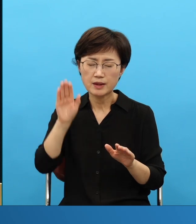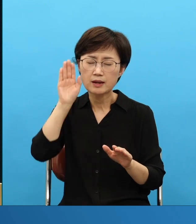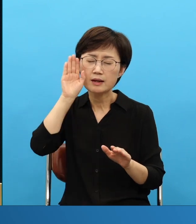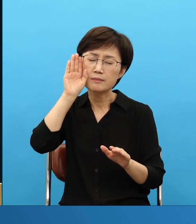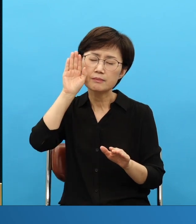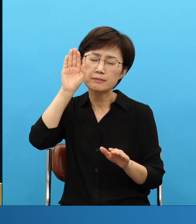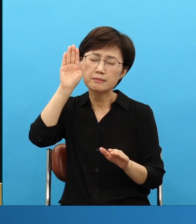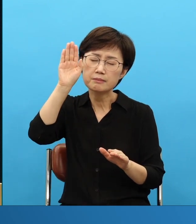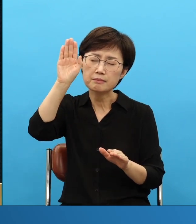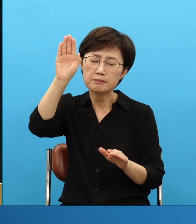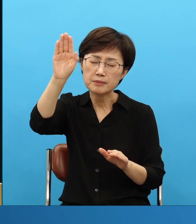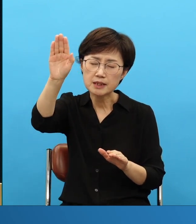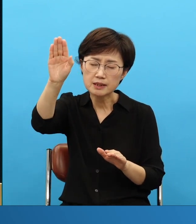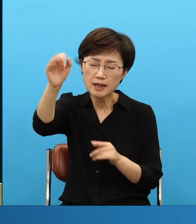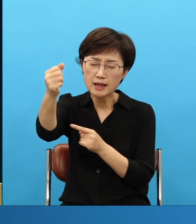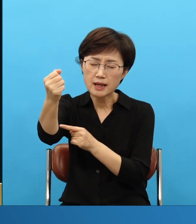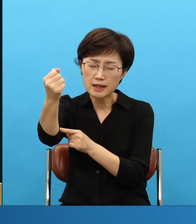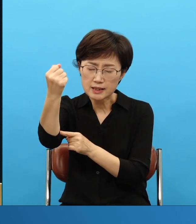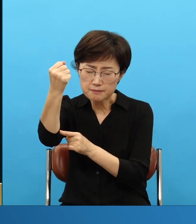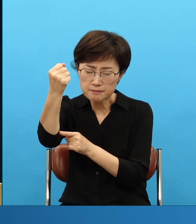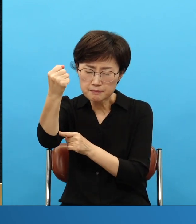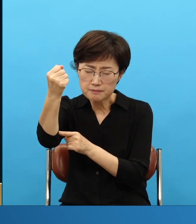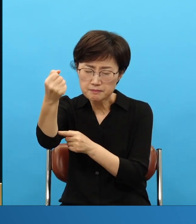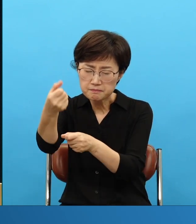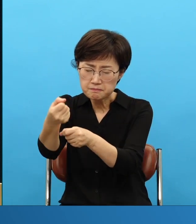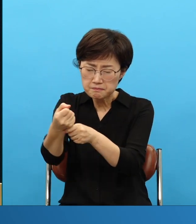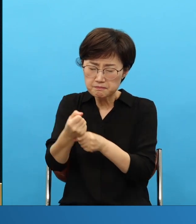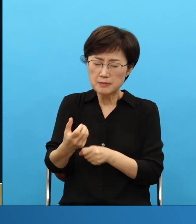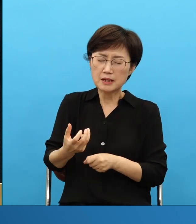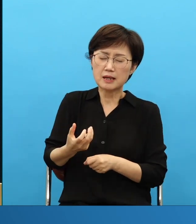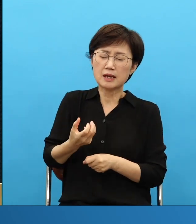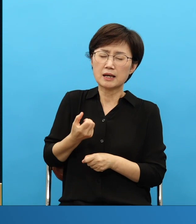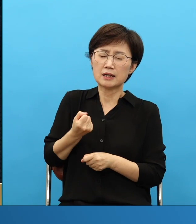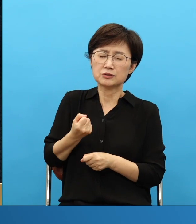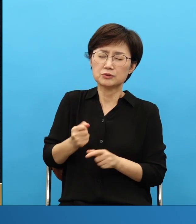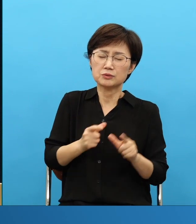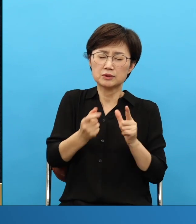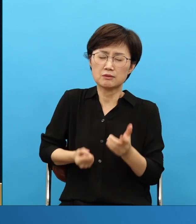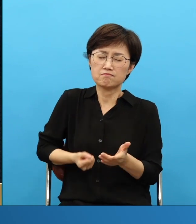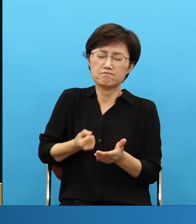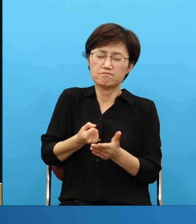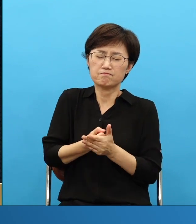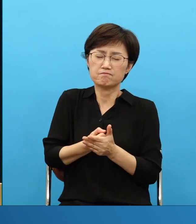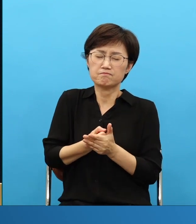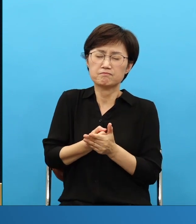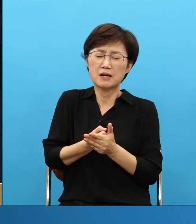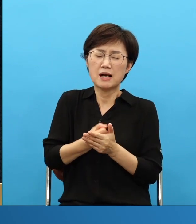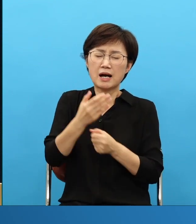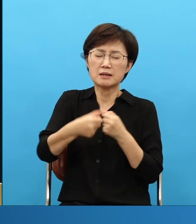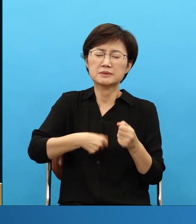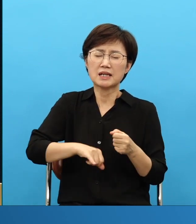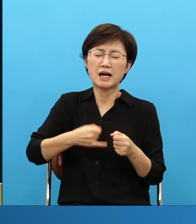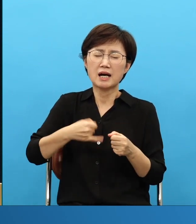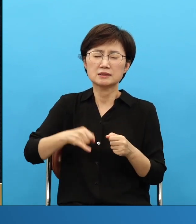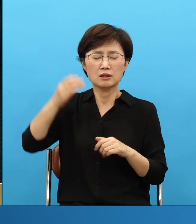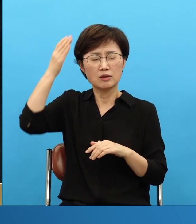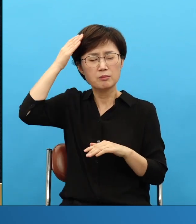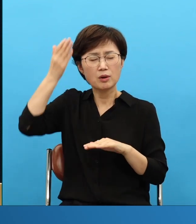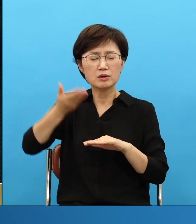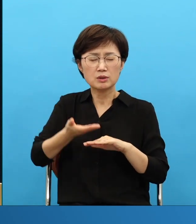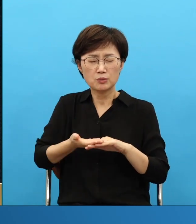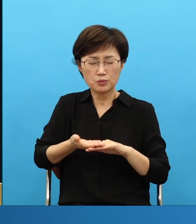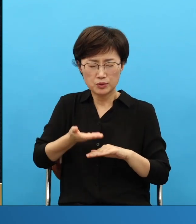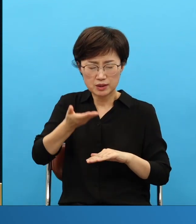미래의 배경 가지고 가는 하나님의 사람들 위해 be upon the heads of all the people of God who are carrying with them today the background